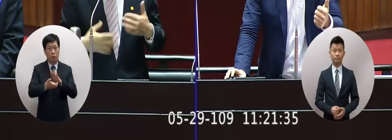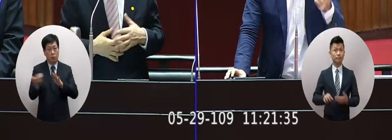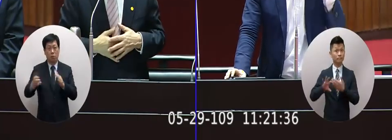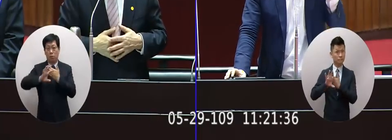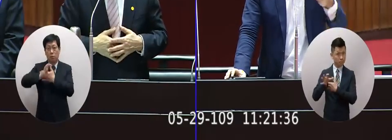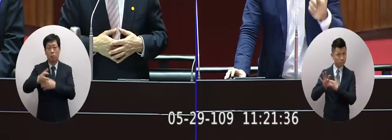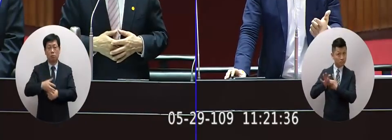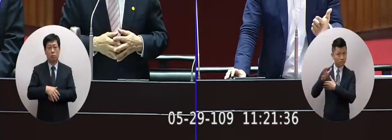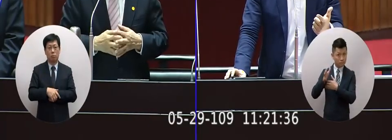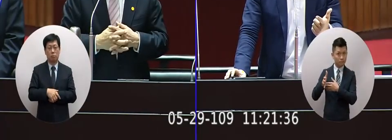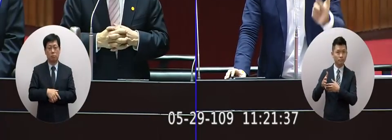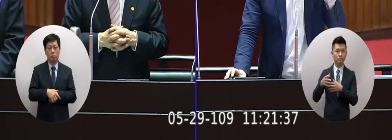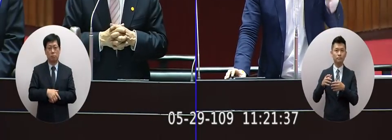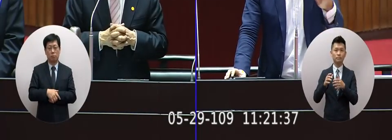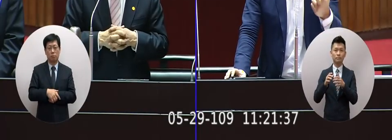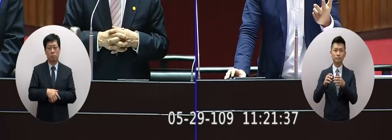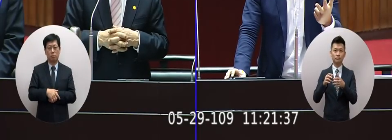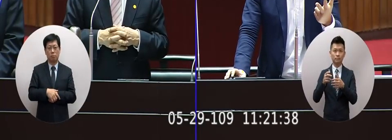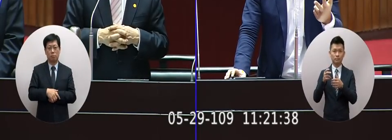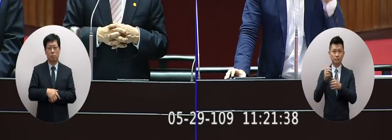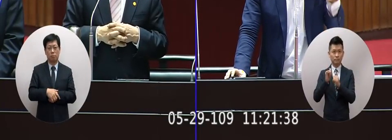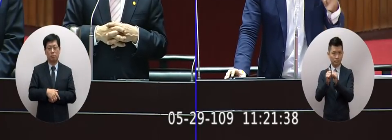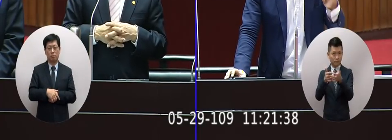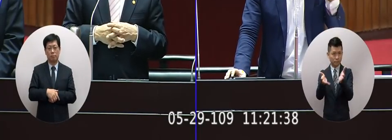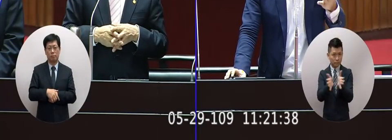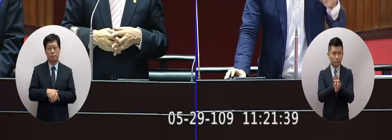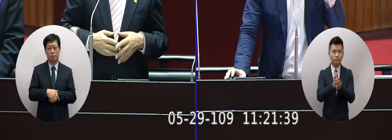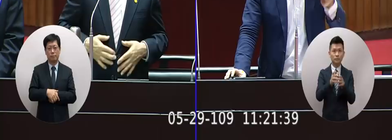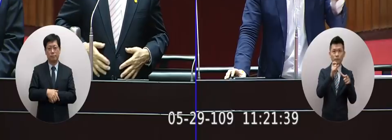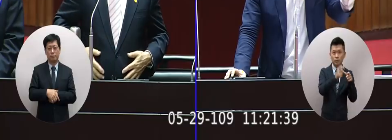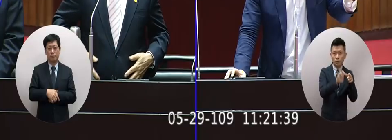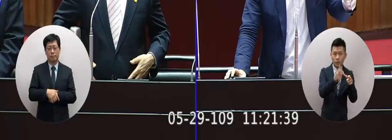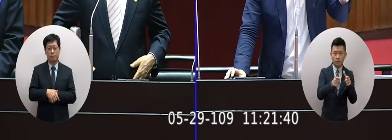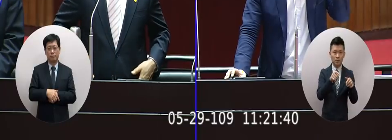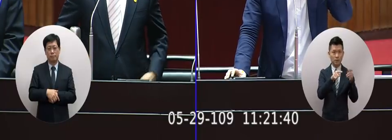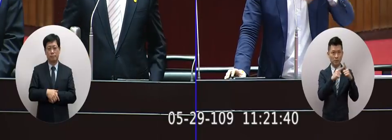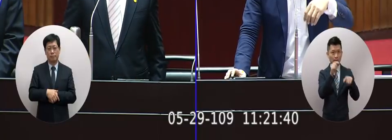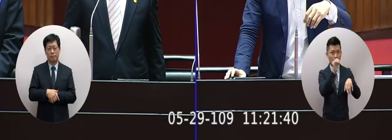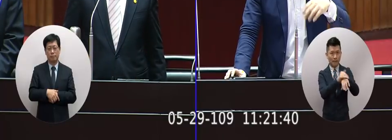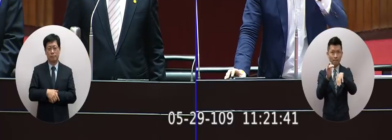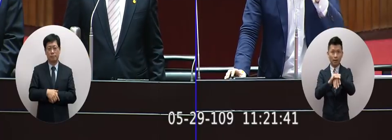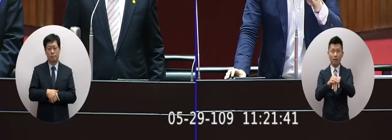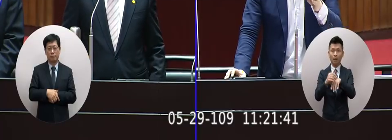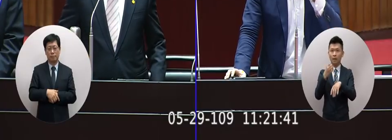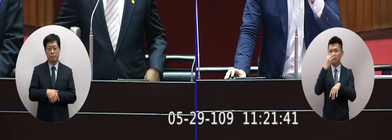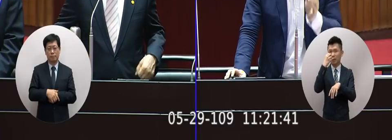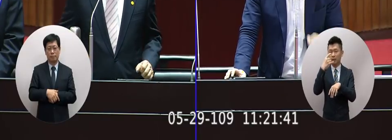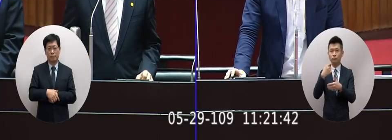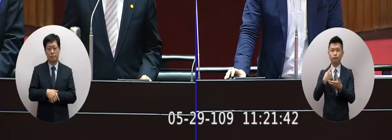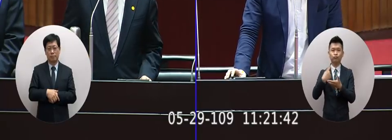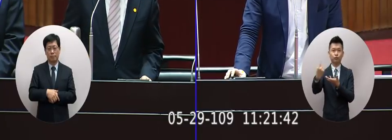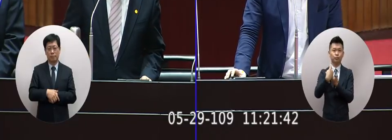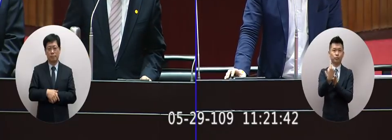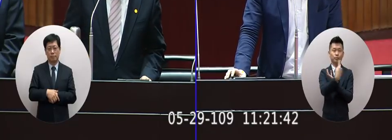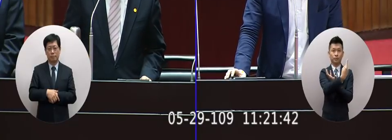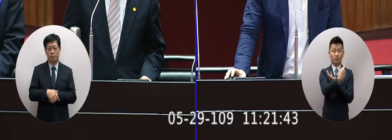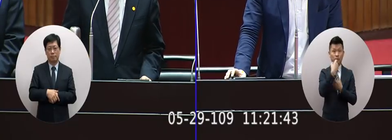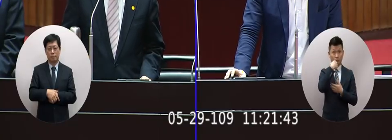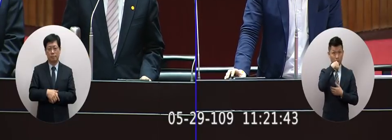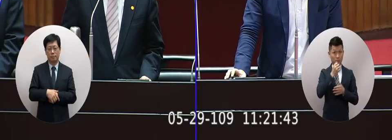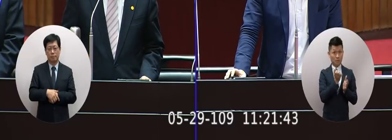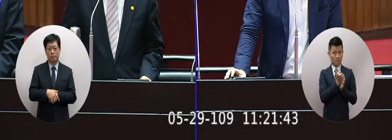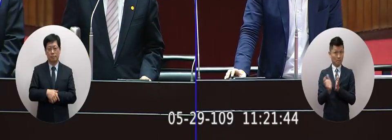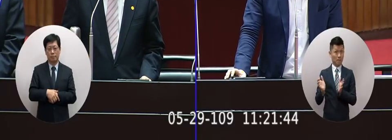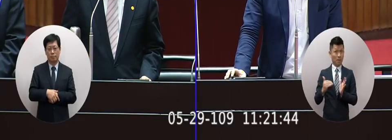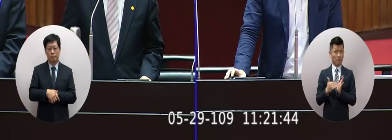国的媒体、社会团体、企业界、资金、人才，有可能拢有去香港来离开。我的意思是，台湾敢有准备好啊？